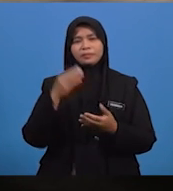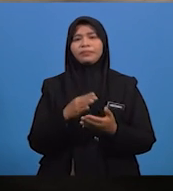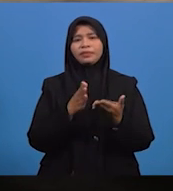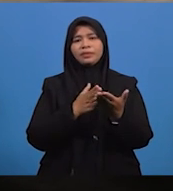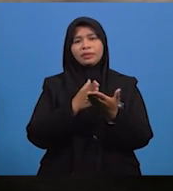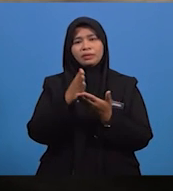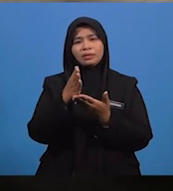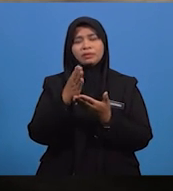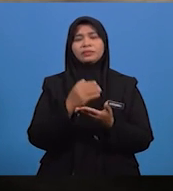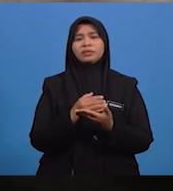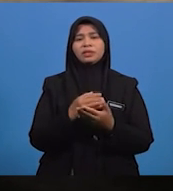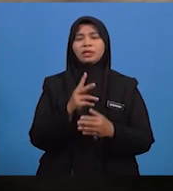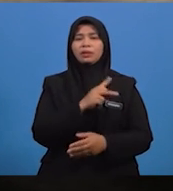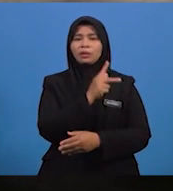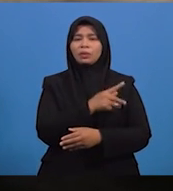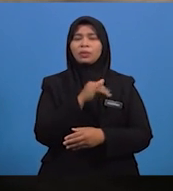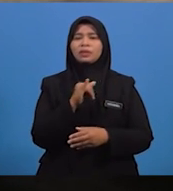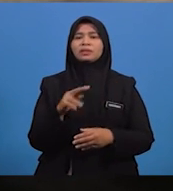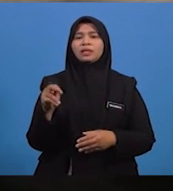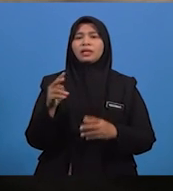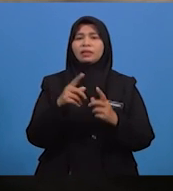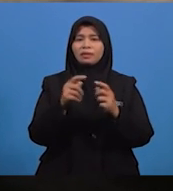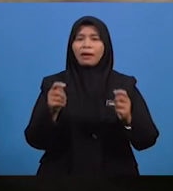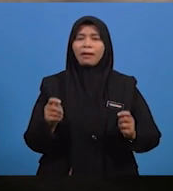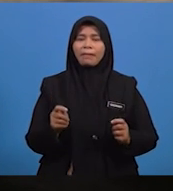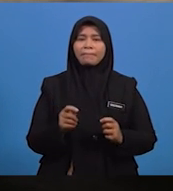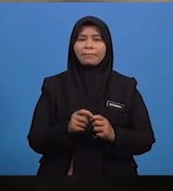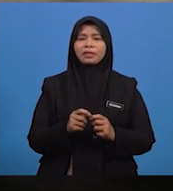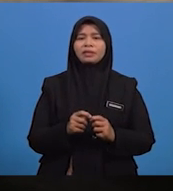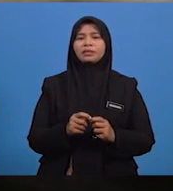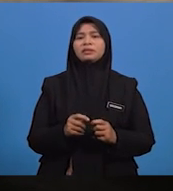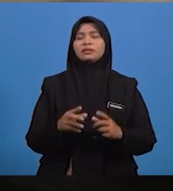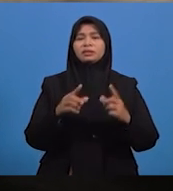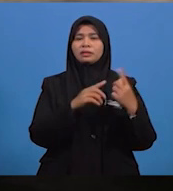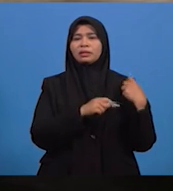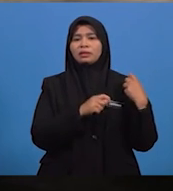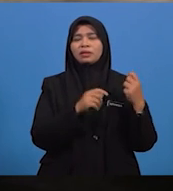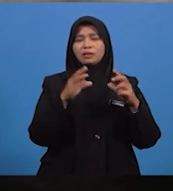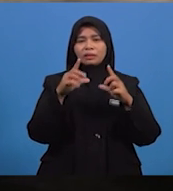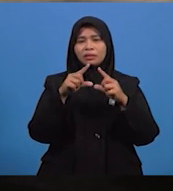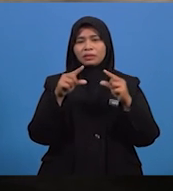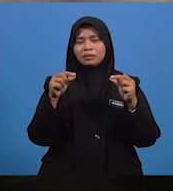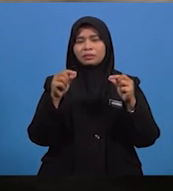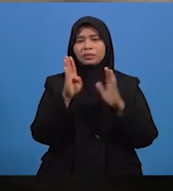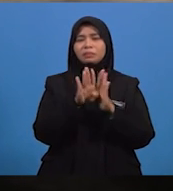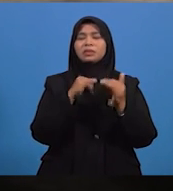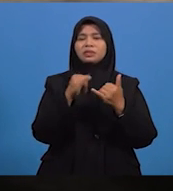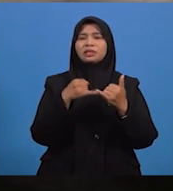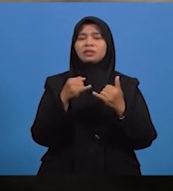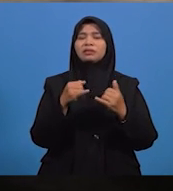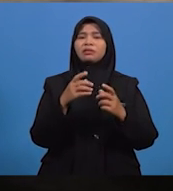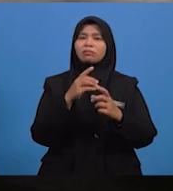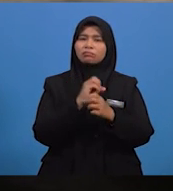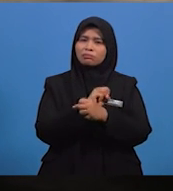Seterusnya, penguasaan tempat yang strategik. Tentera Jepun berjaya menawan bandar-bandar utama